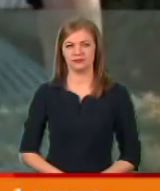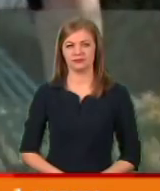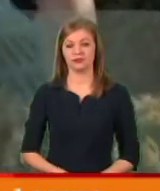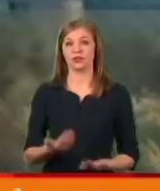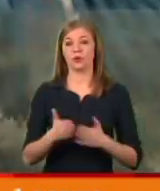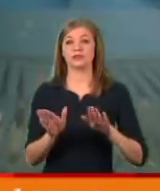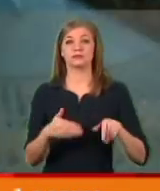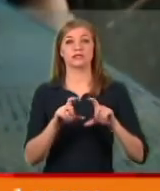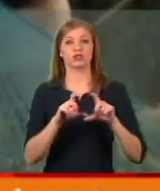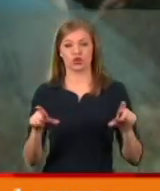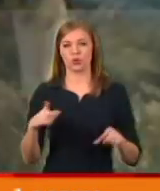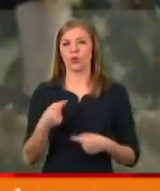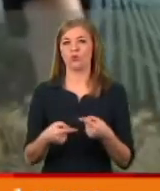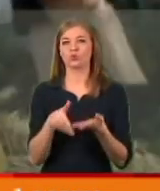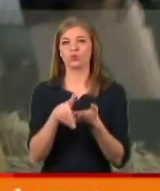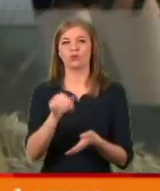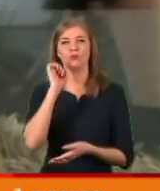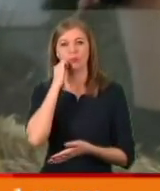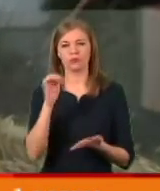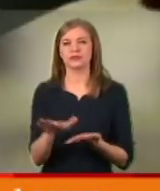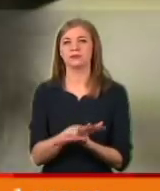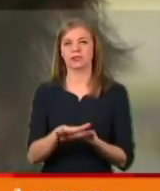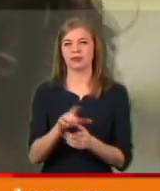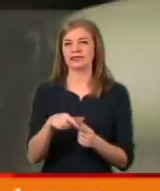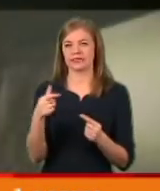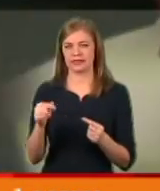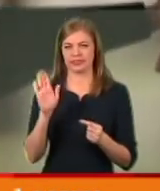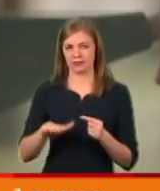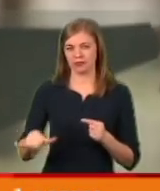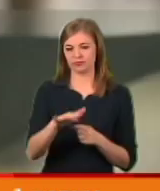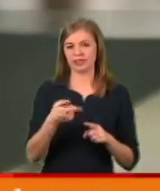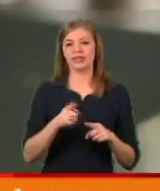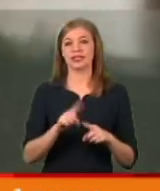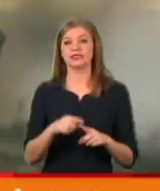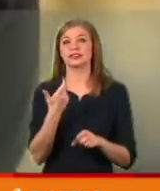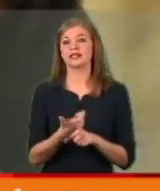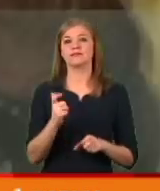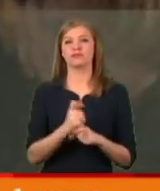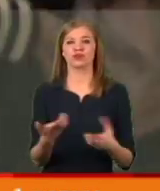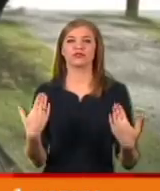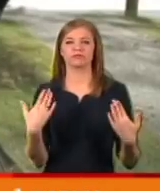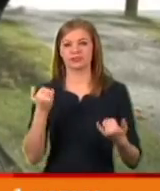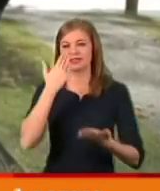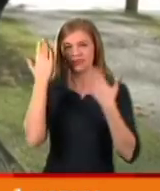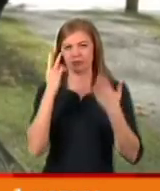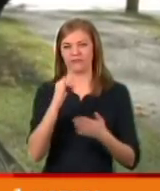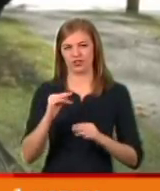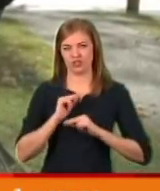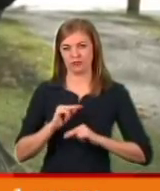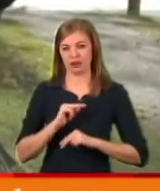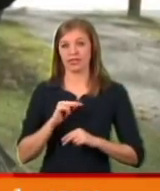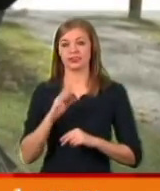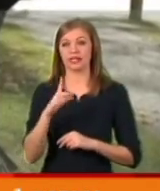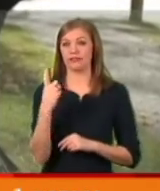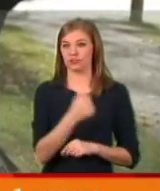Ось після школи онуки допомагають бабусі прибирати листя на подвір'я. І для них це більше дозвілля і забава, ніж праця.